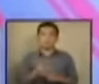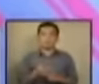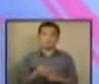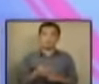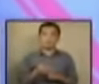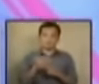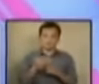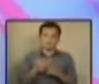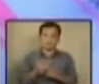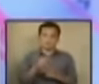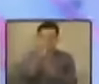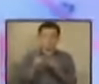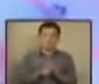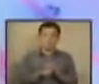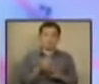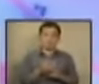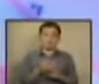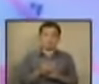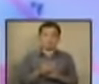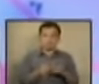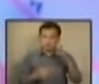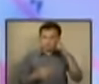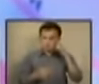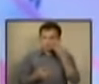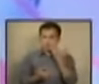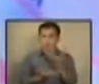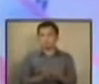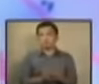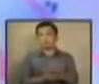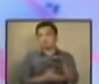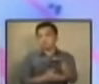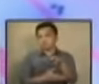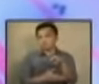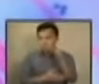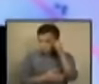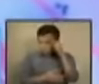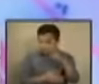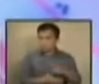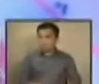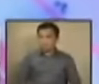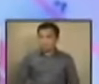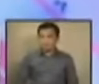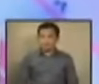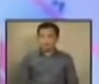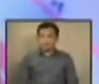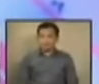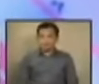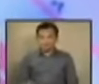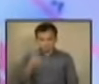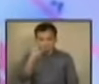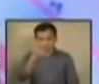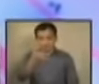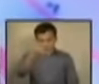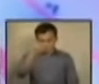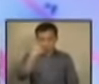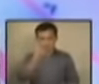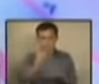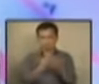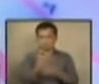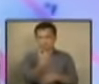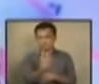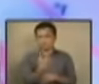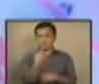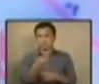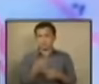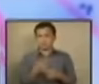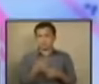alias na rin din. Si Ronron, magandang hapon po sa inyo, sir. Magandang hapon din po, sir. Salamat po sa